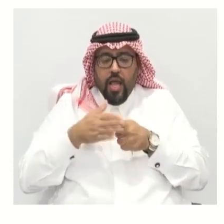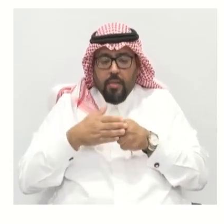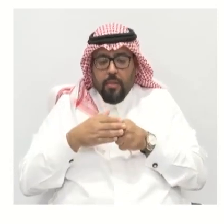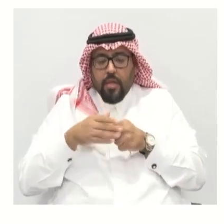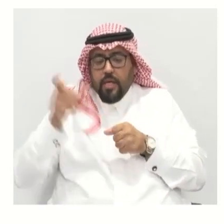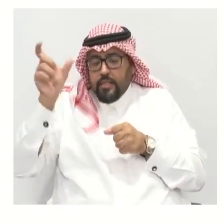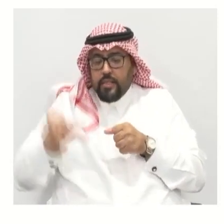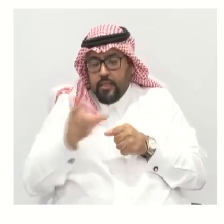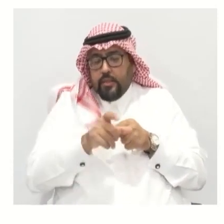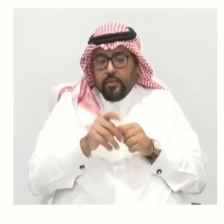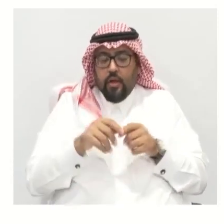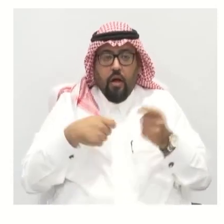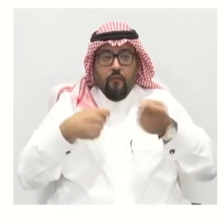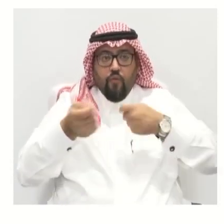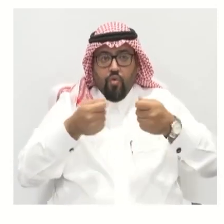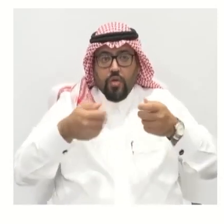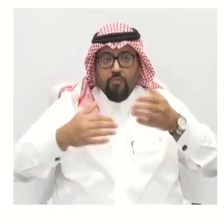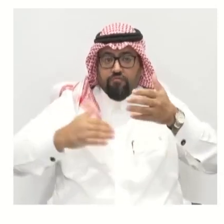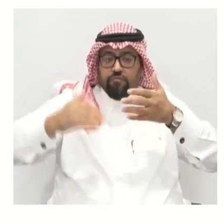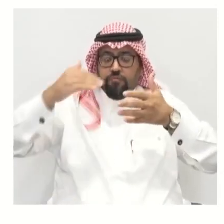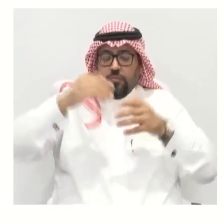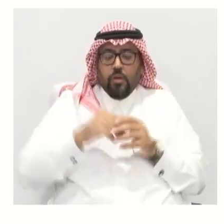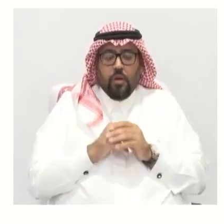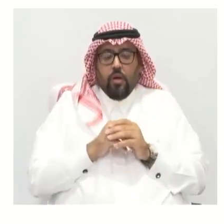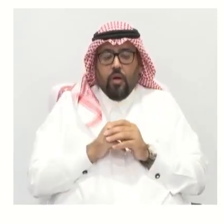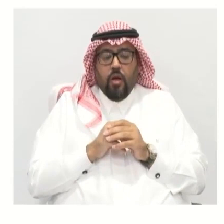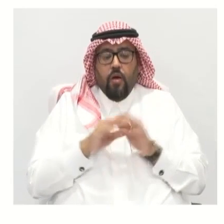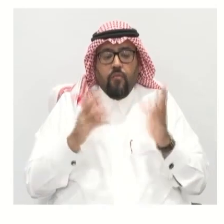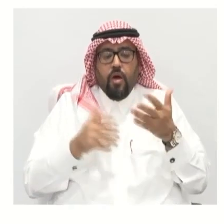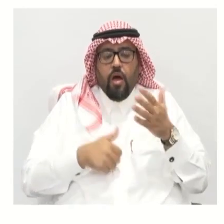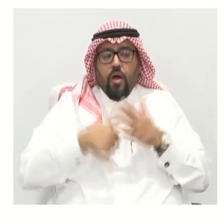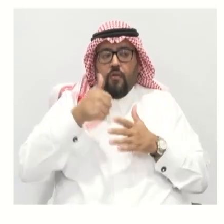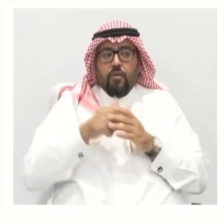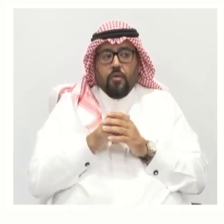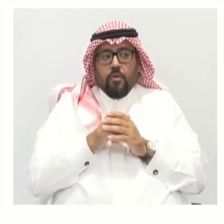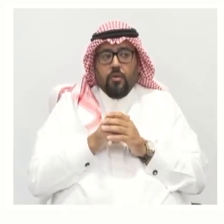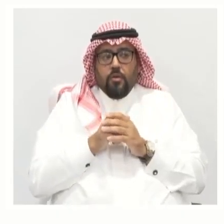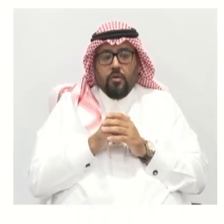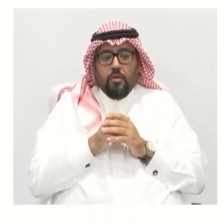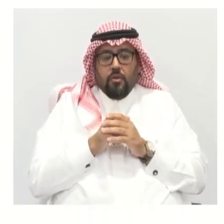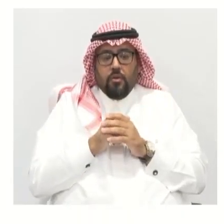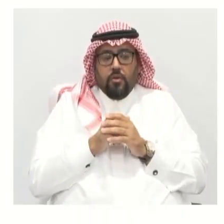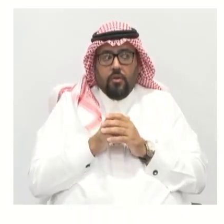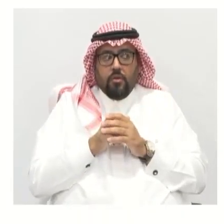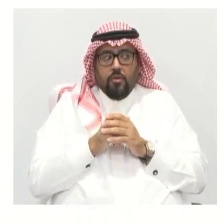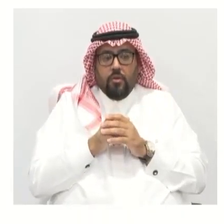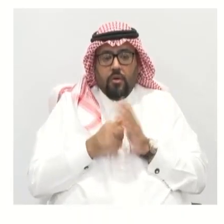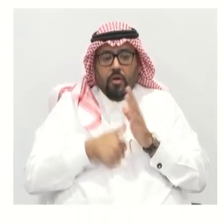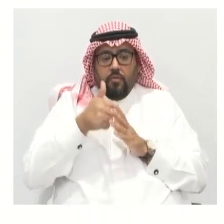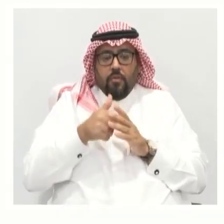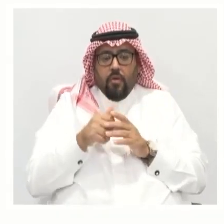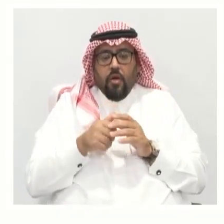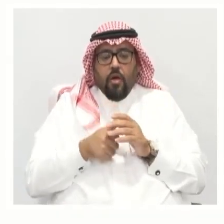المواطنين والاقتصاد فما ابرز تلك الوظائف نعم بارك الله فيكم من ابرز